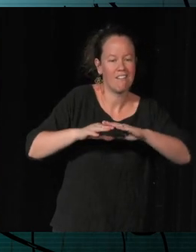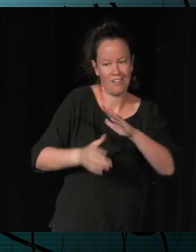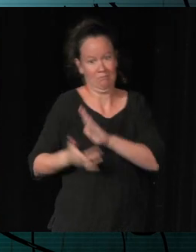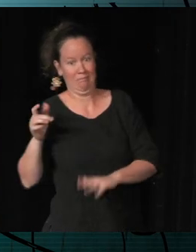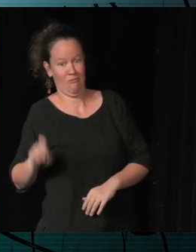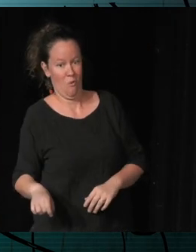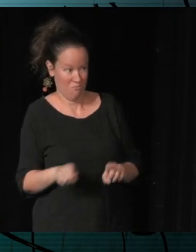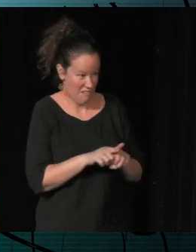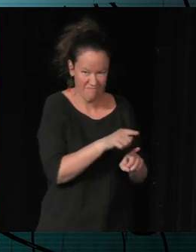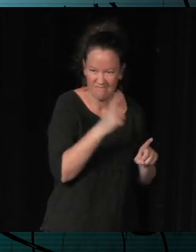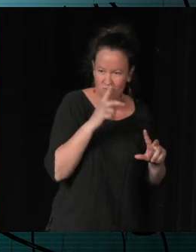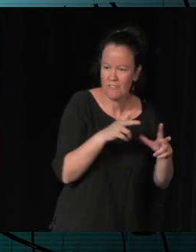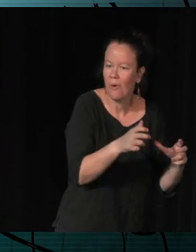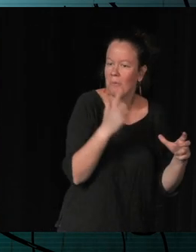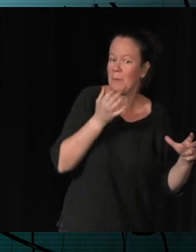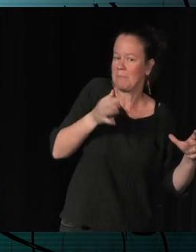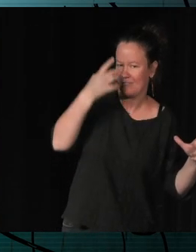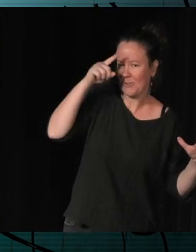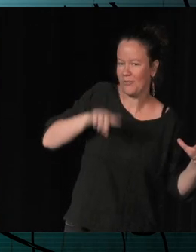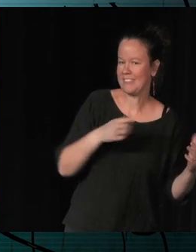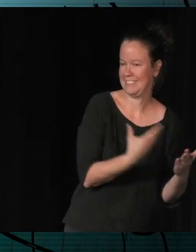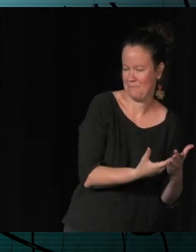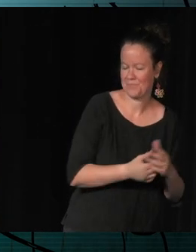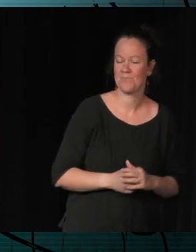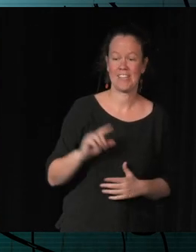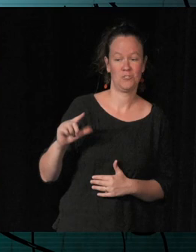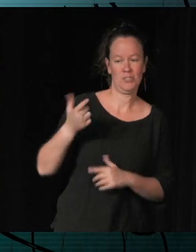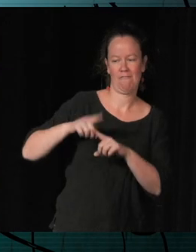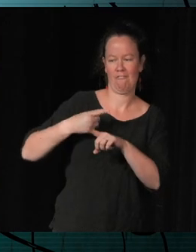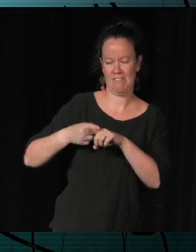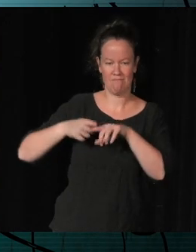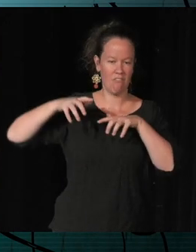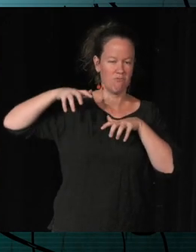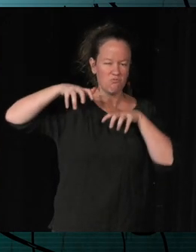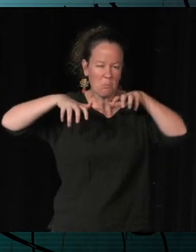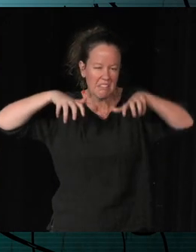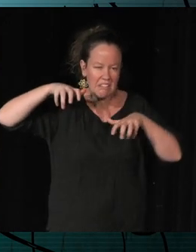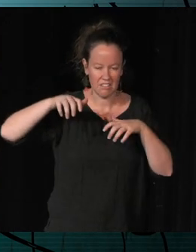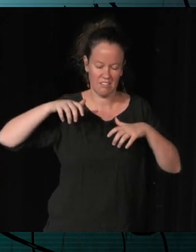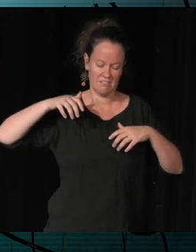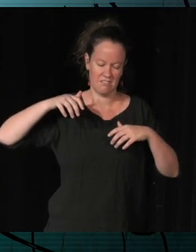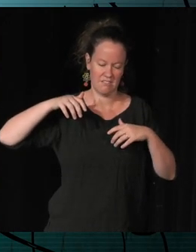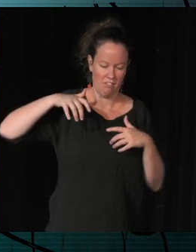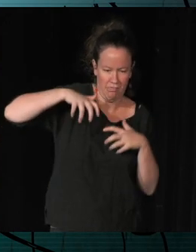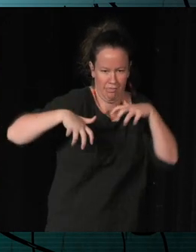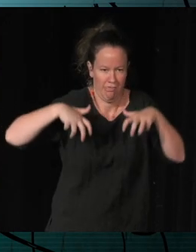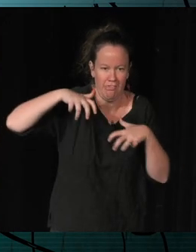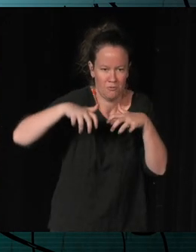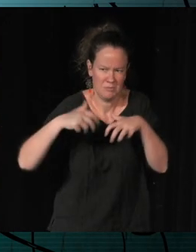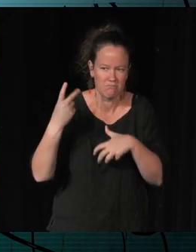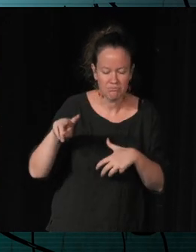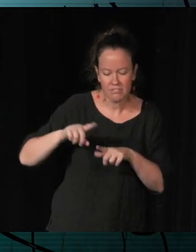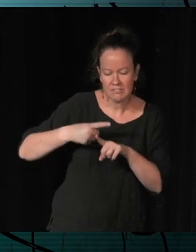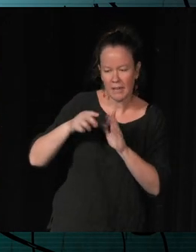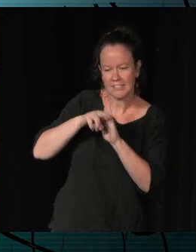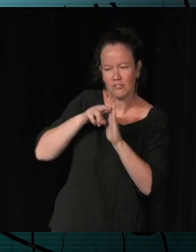qui m'a vraiment marqué considérablement c'est le zombie de Romero Down Of The Dead euh non ça c'est le premier